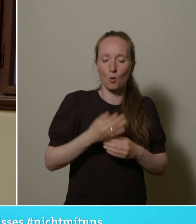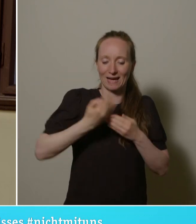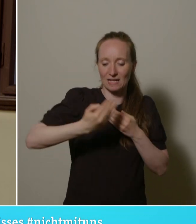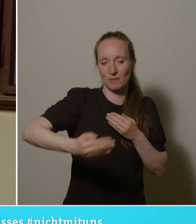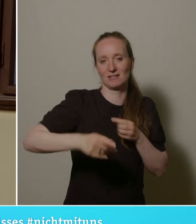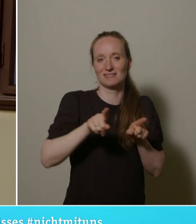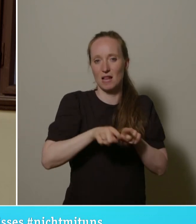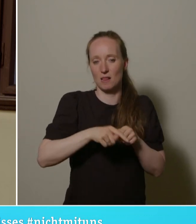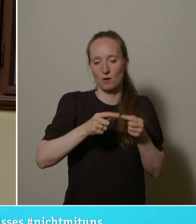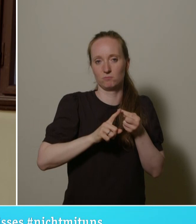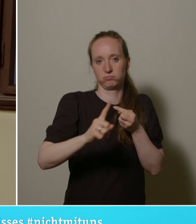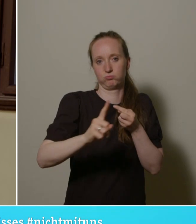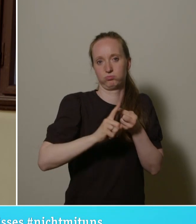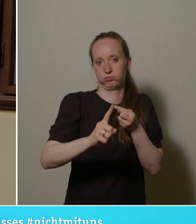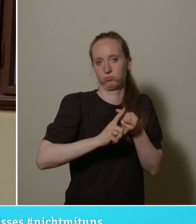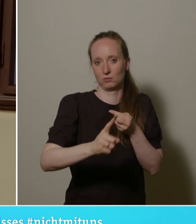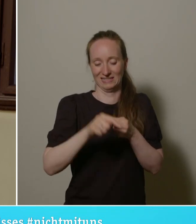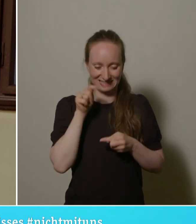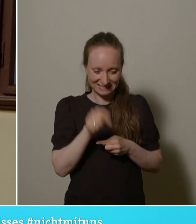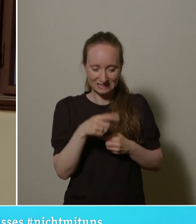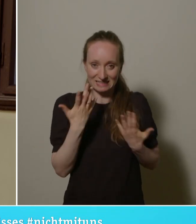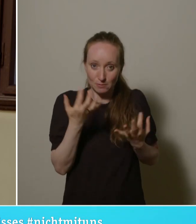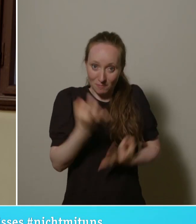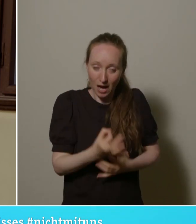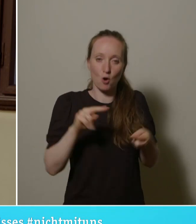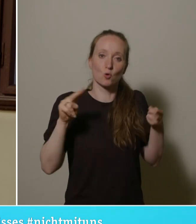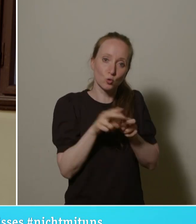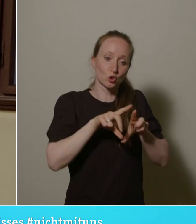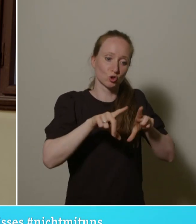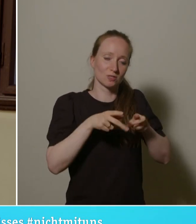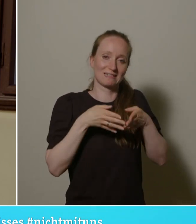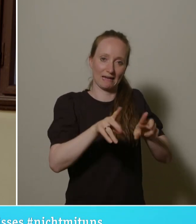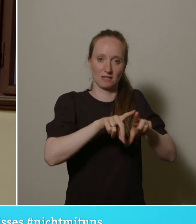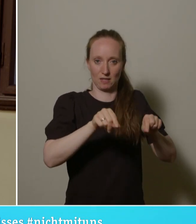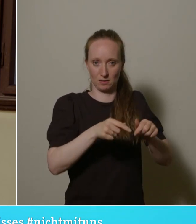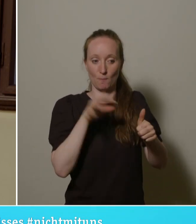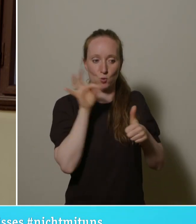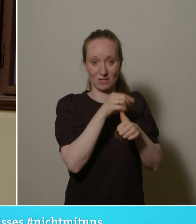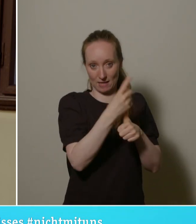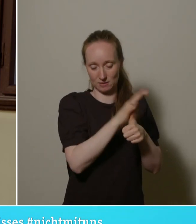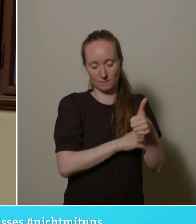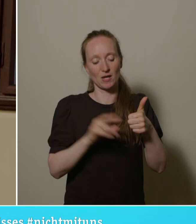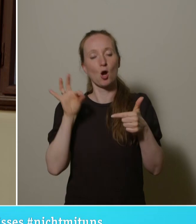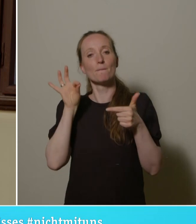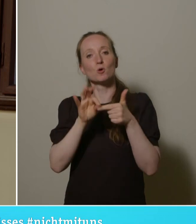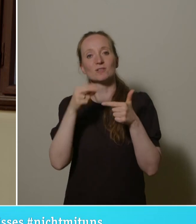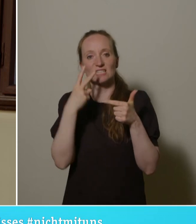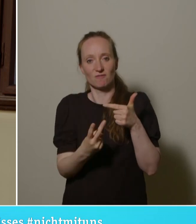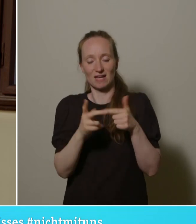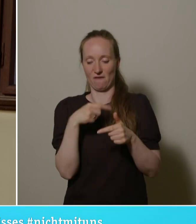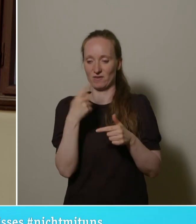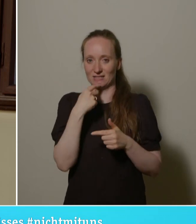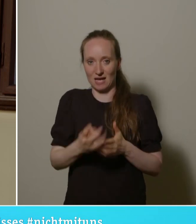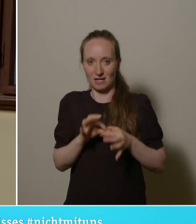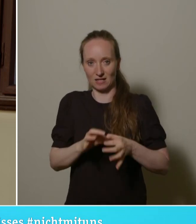Kurzstreckenticket. Um die Menschen geht's. Punkt 1. Punkt 2. Das Jena-Bonus-Ticket, wo wir sagen, runtersetzen auf